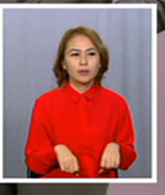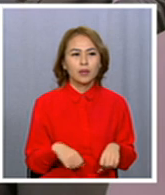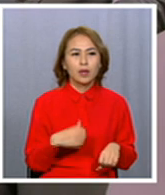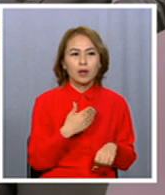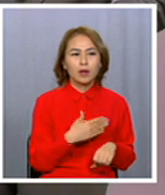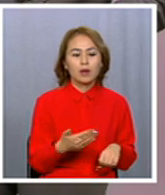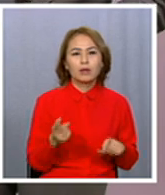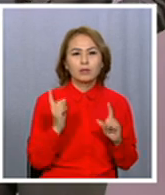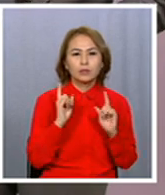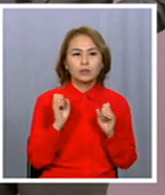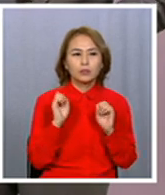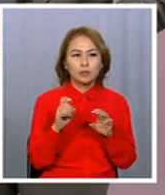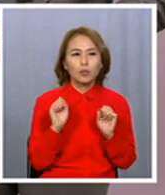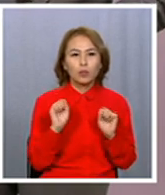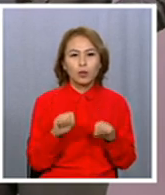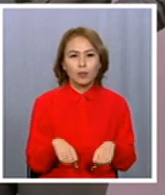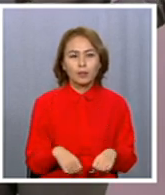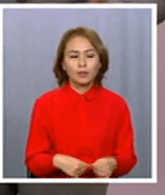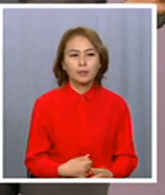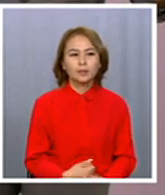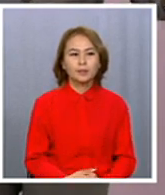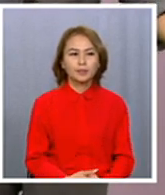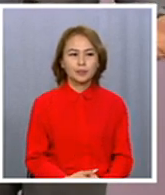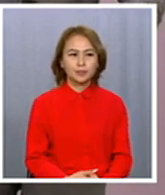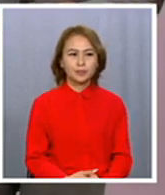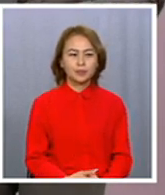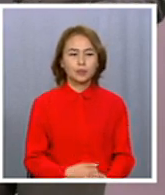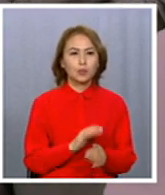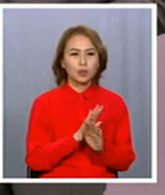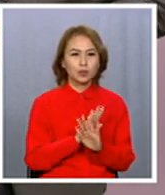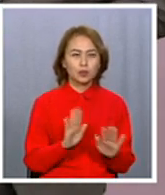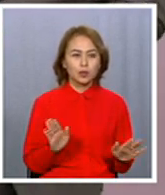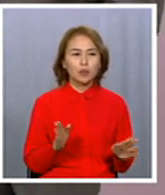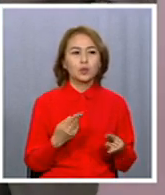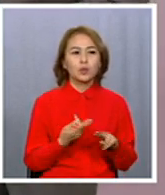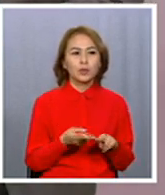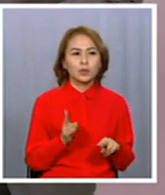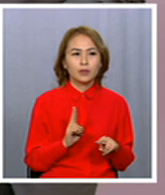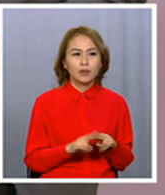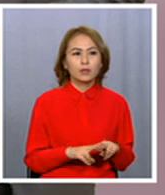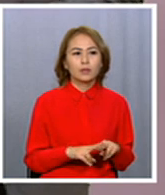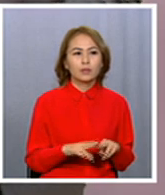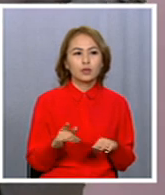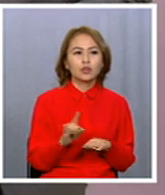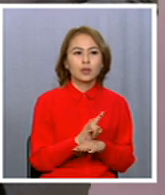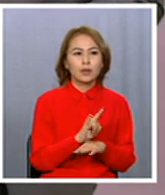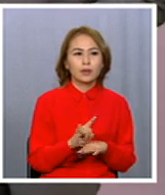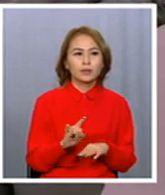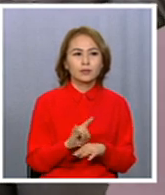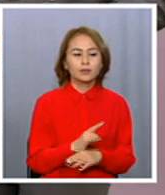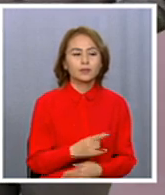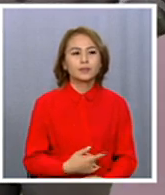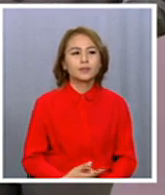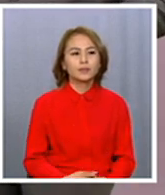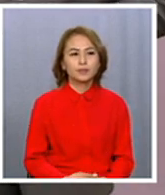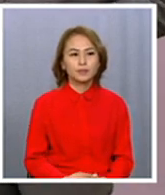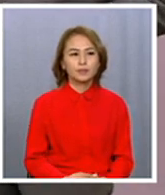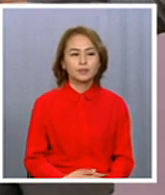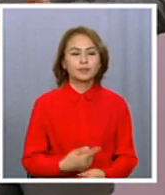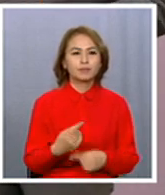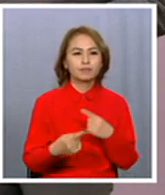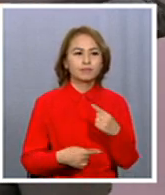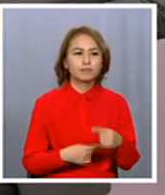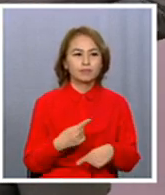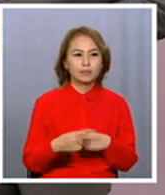қоқыстарды шашып кетуге бола ма? Әрине жоқ. Сондықтан бұл жалған пікір. Келесі пікір